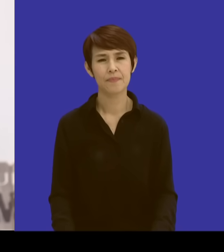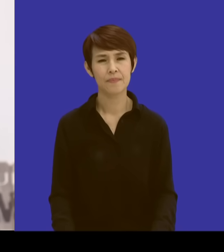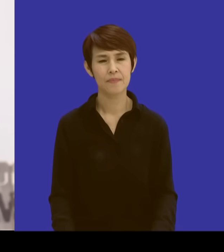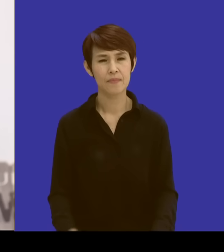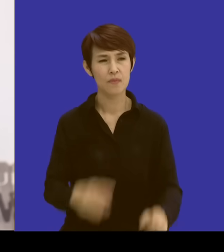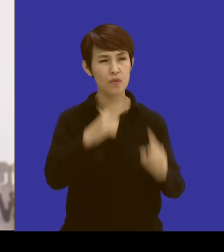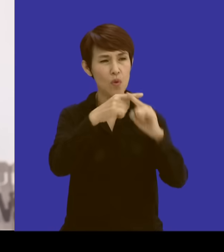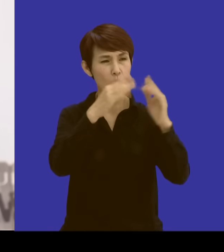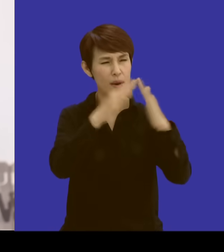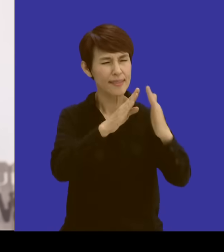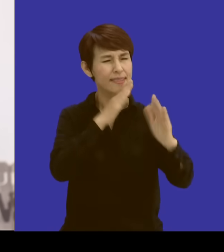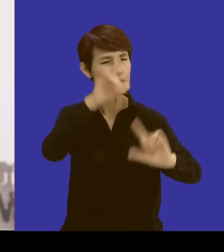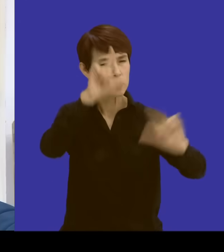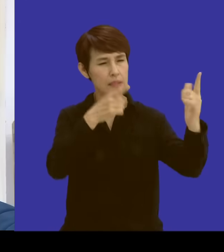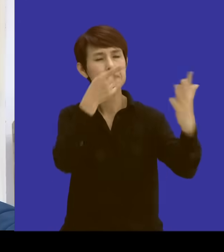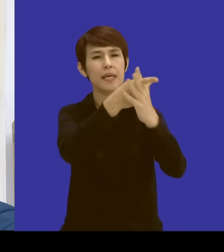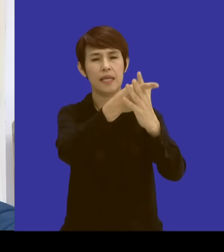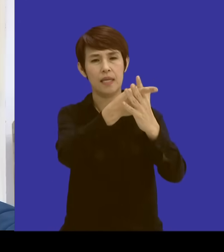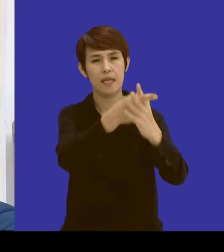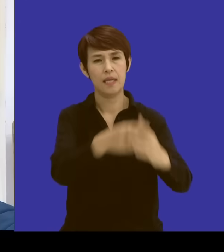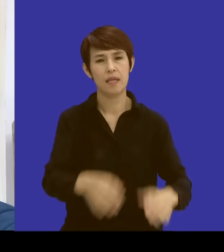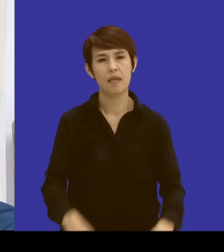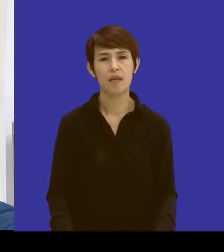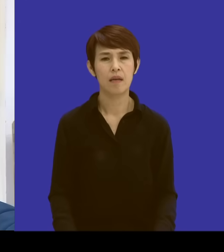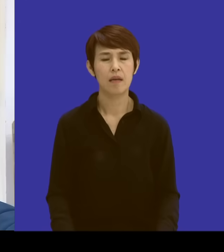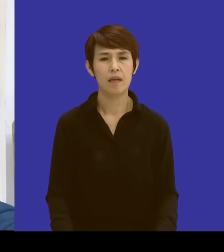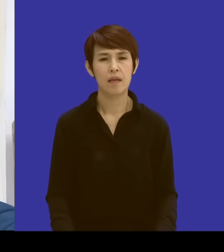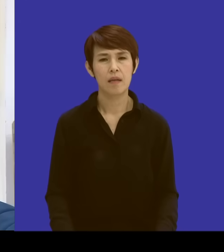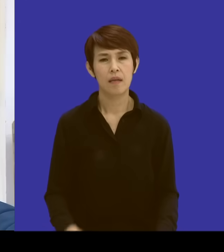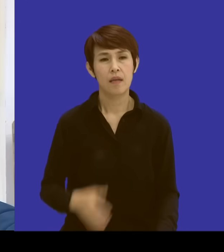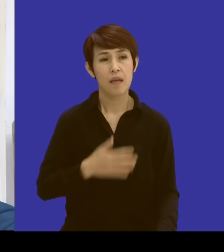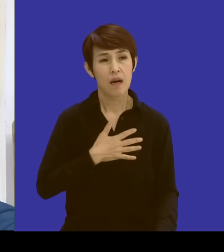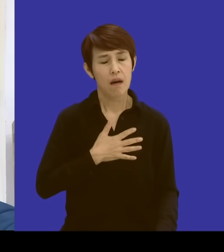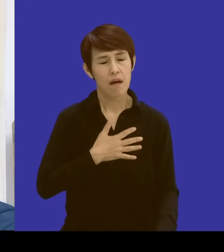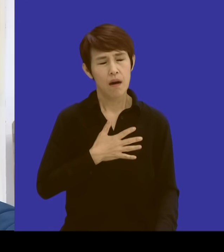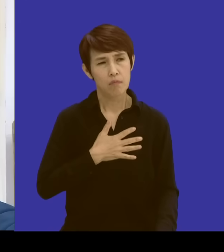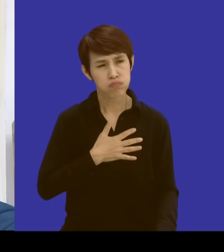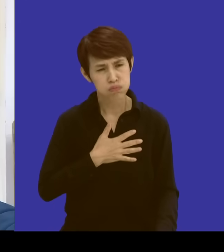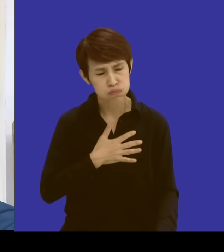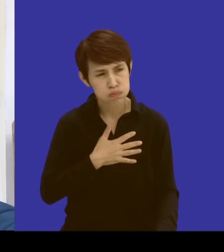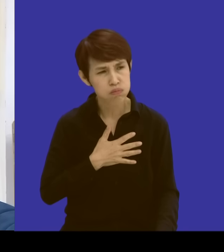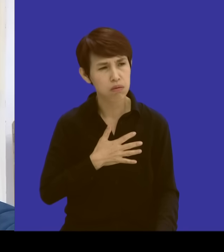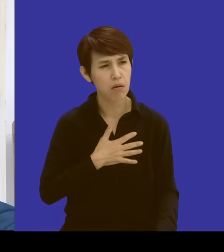거죠, 사실은. 근데 아마도 어린 마음에 그걸 너무 감당하기